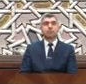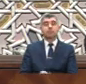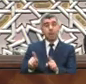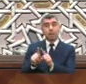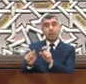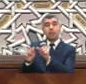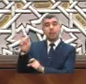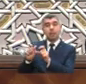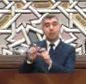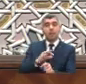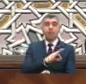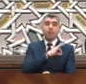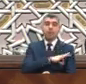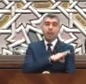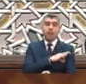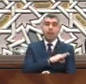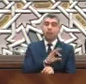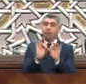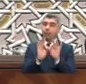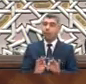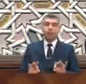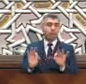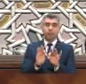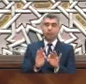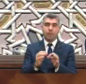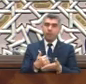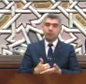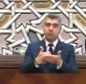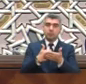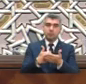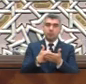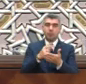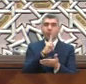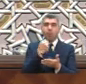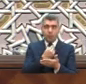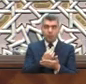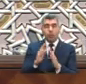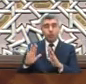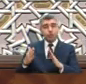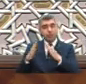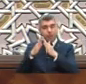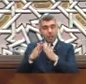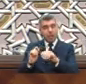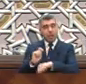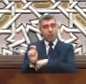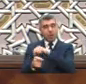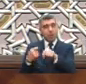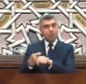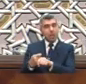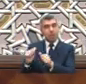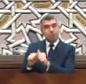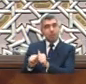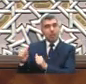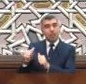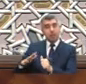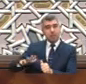اللي ما استفدوش من المرافق ومن الخدمات ديال الدولة، هما هادو اللي موجودين في الجبال وموجودين في مناطق نائية، من الموجود في المدينة كلشي